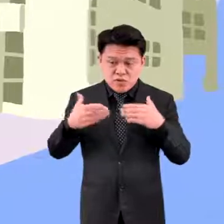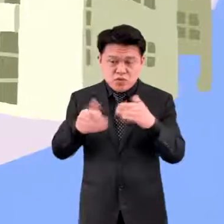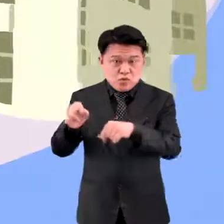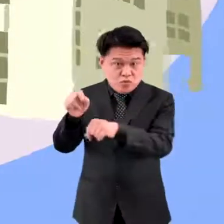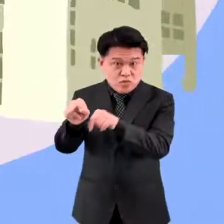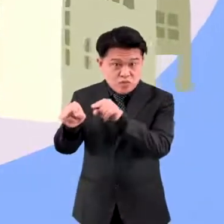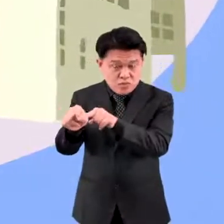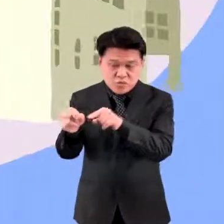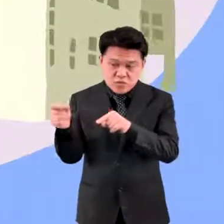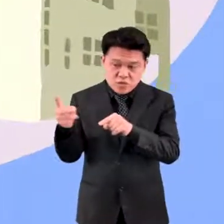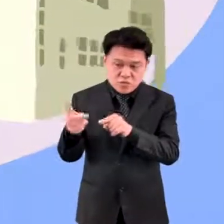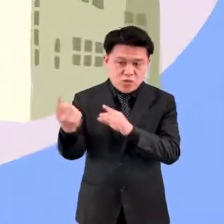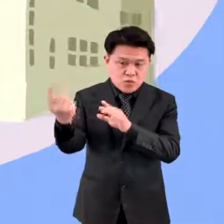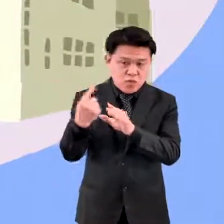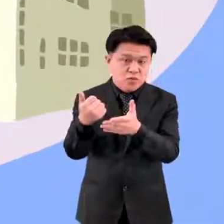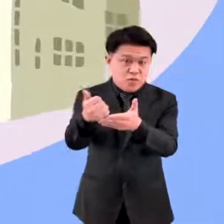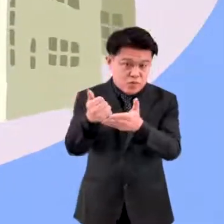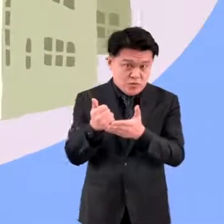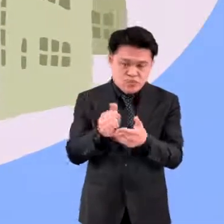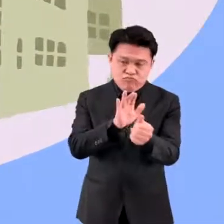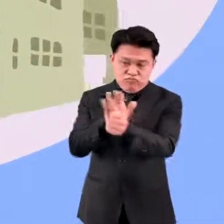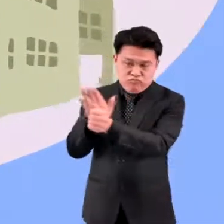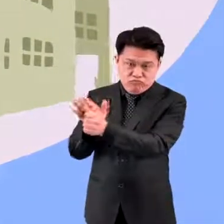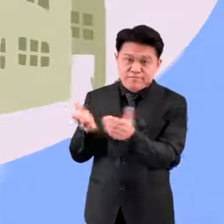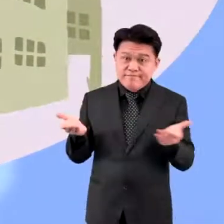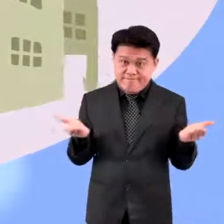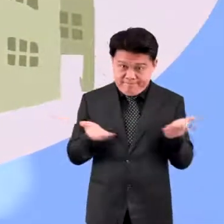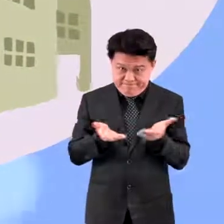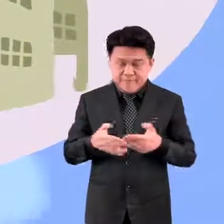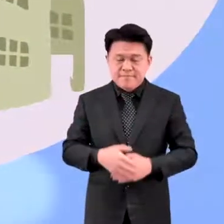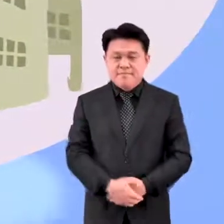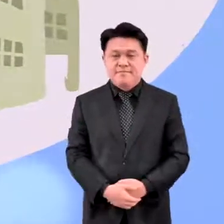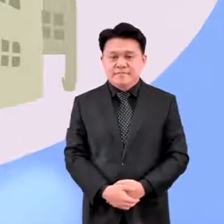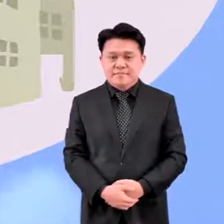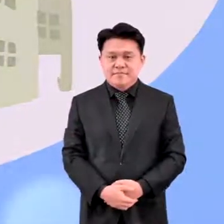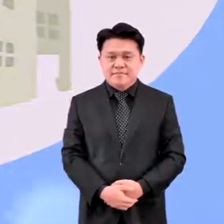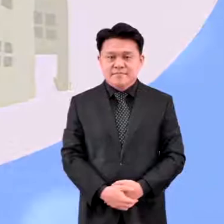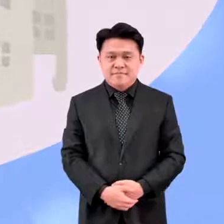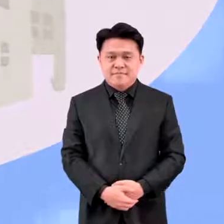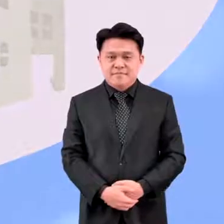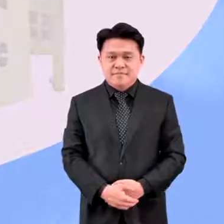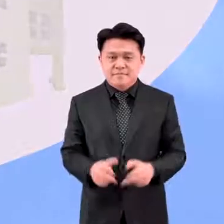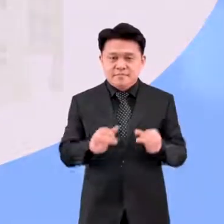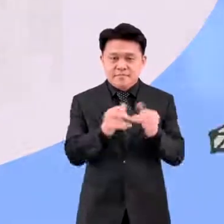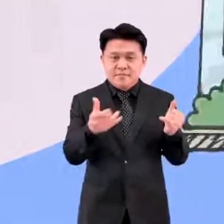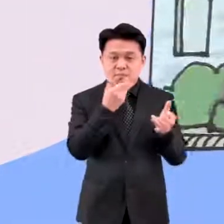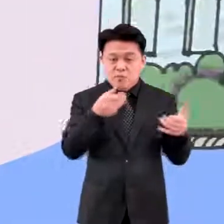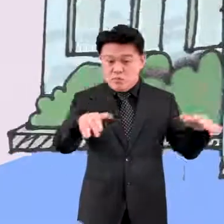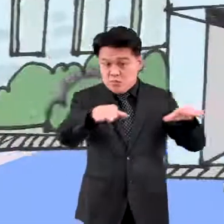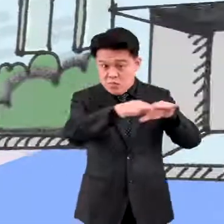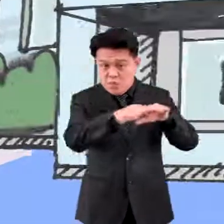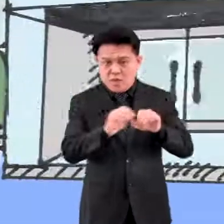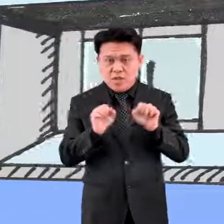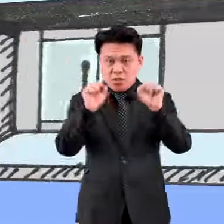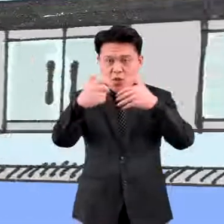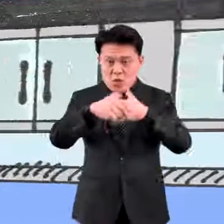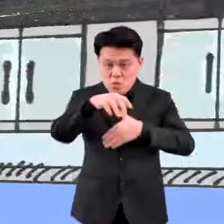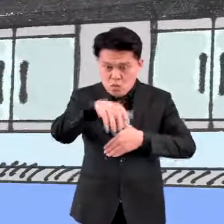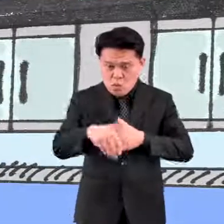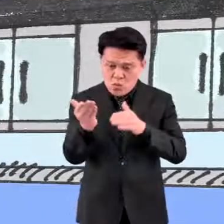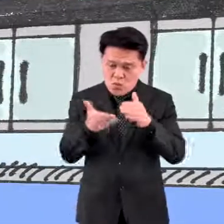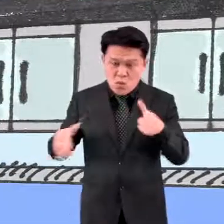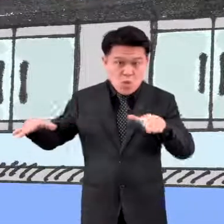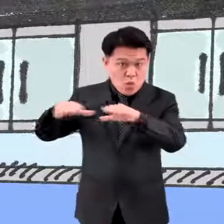일하는 공무원과 그곳을 방문하는 사람들을 도와주는 일을 말합니다. 장애인 복지관이나